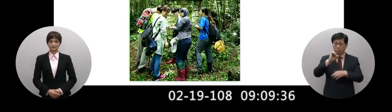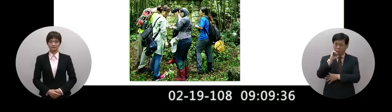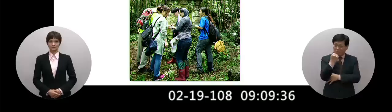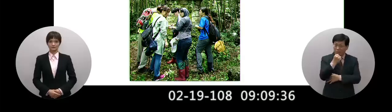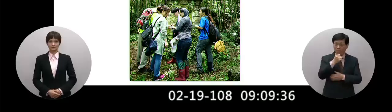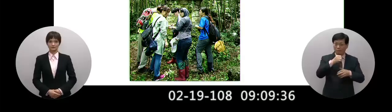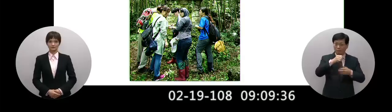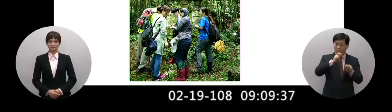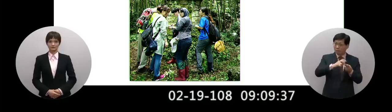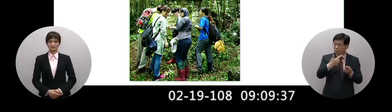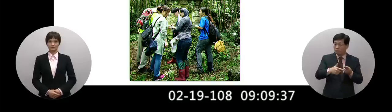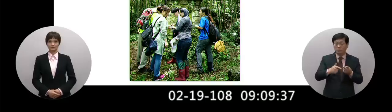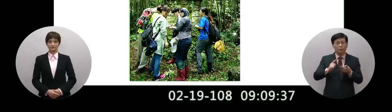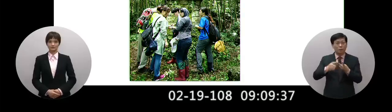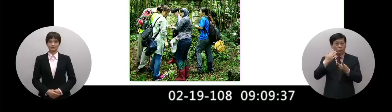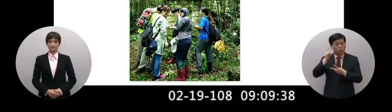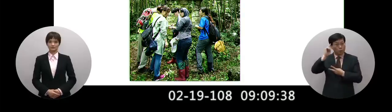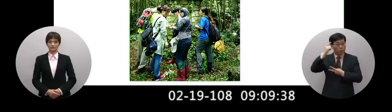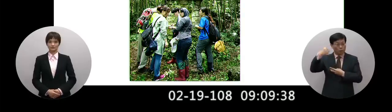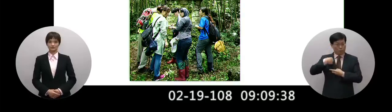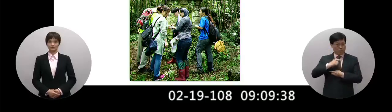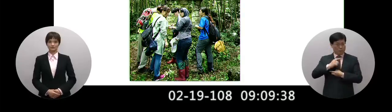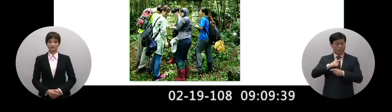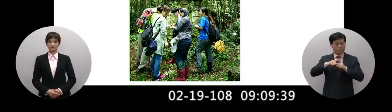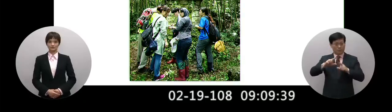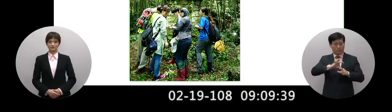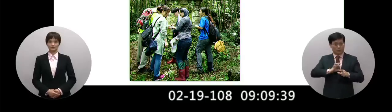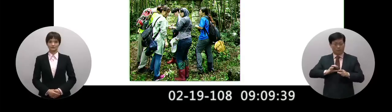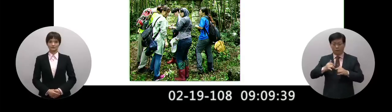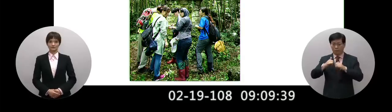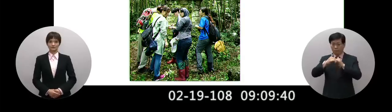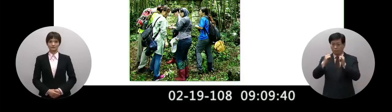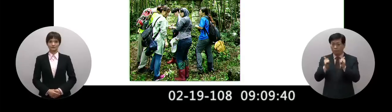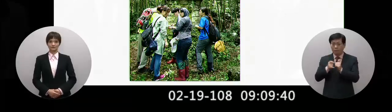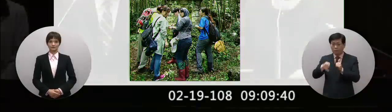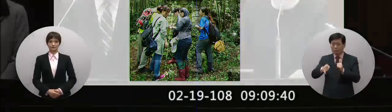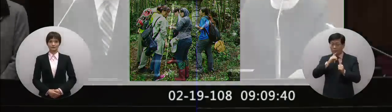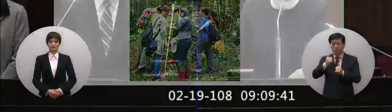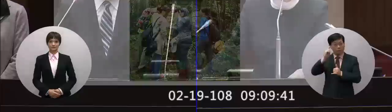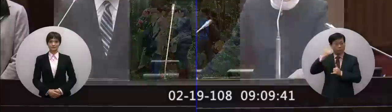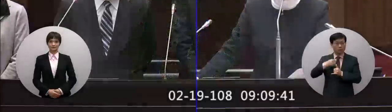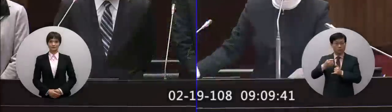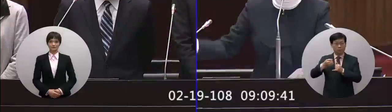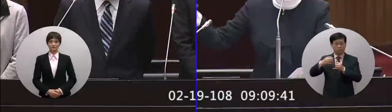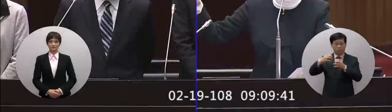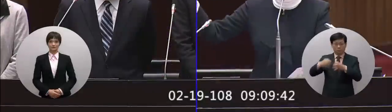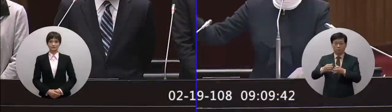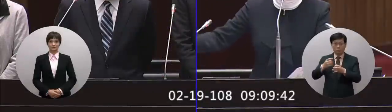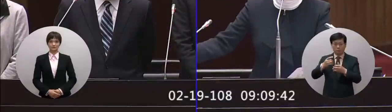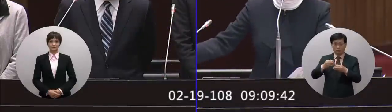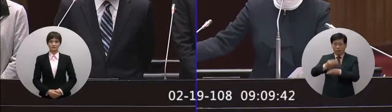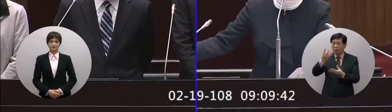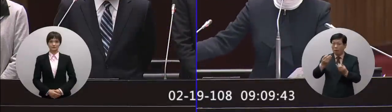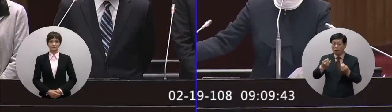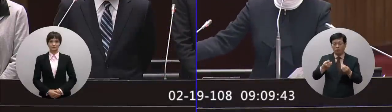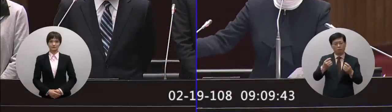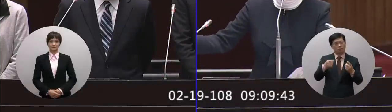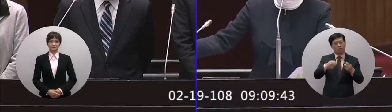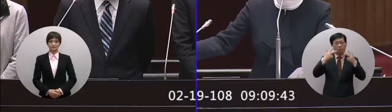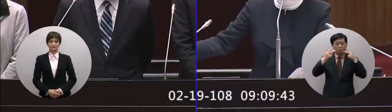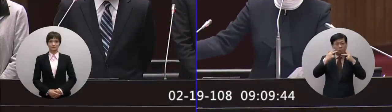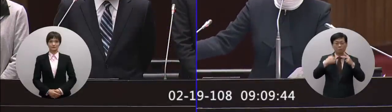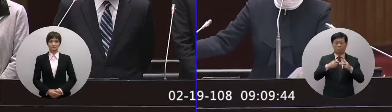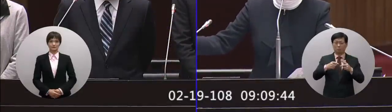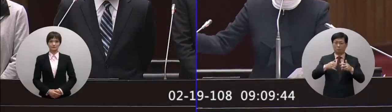果大报社纪念碑没有落成，那么原住民在历史上对台湾这块土地